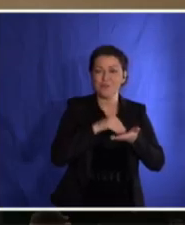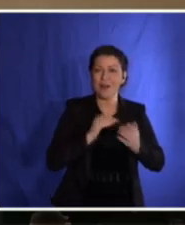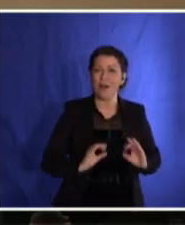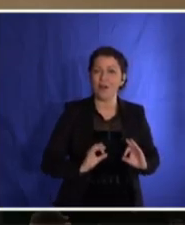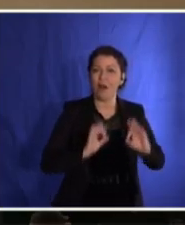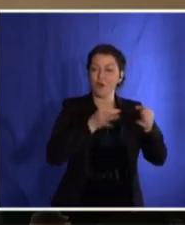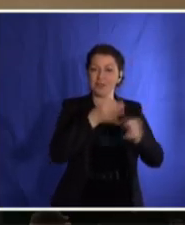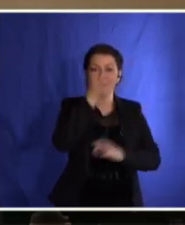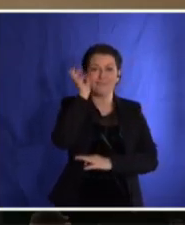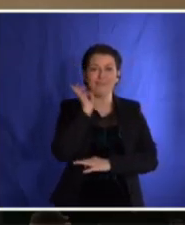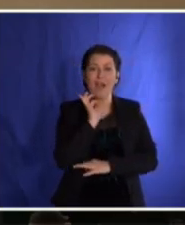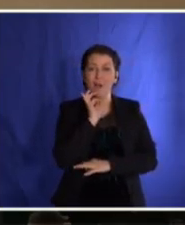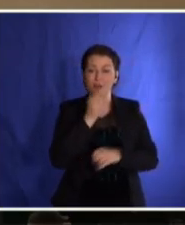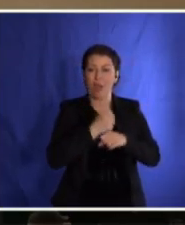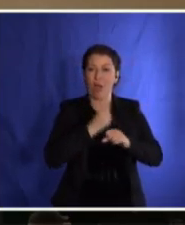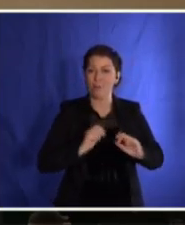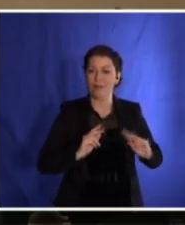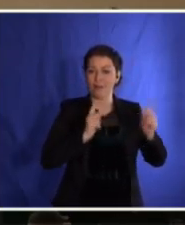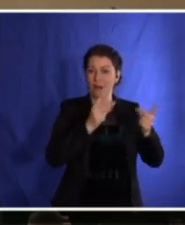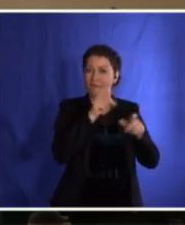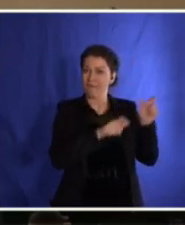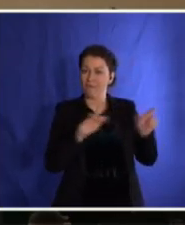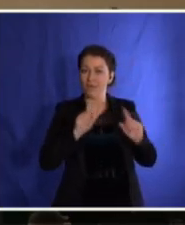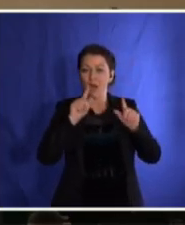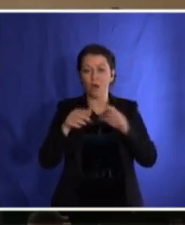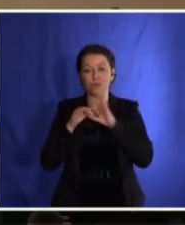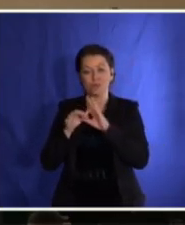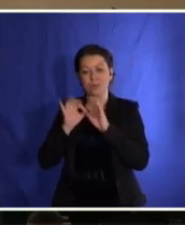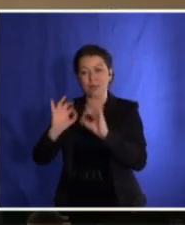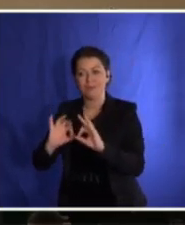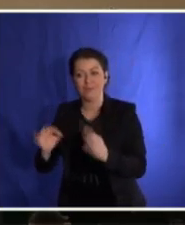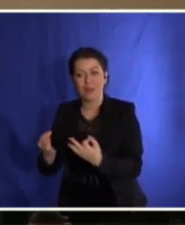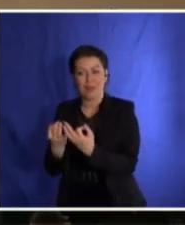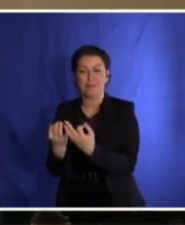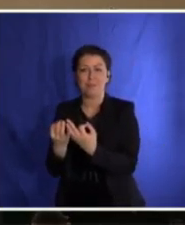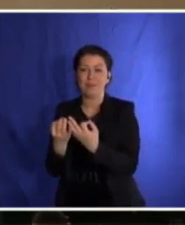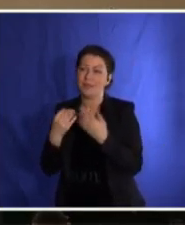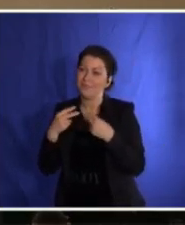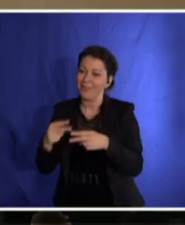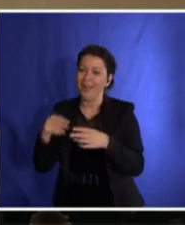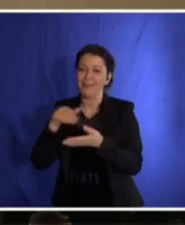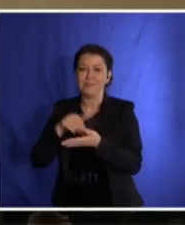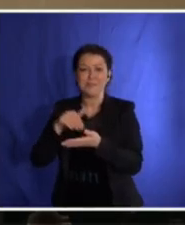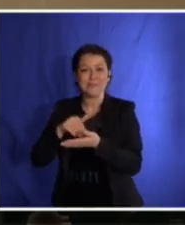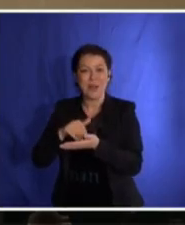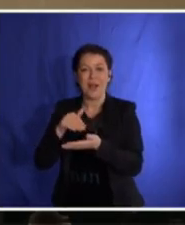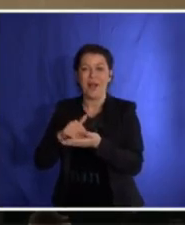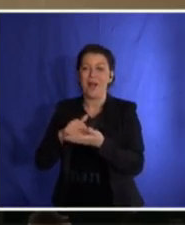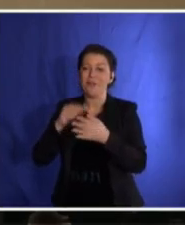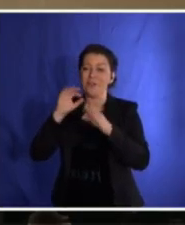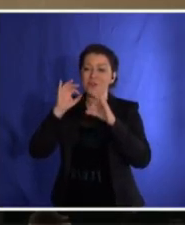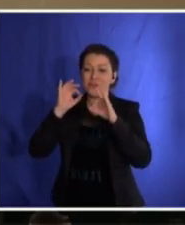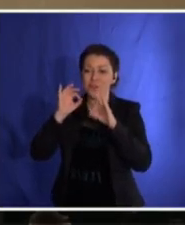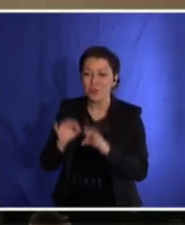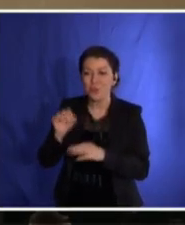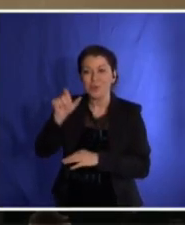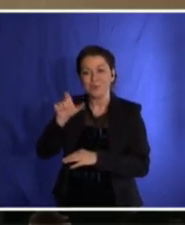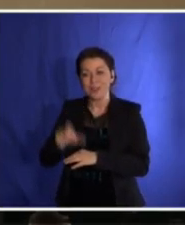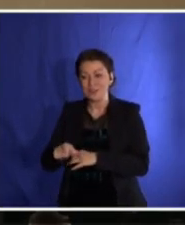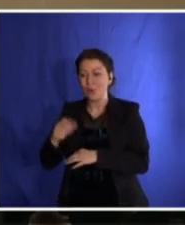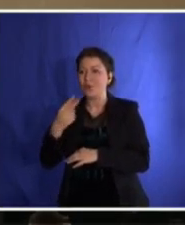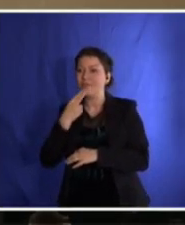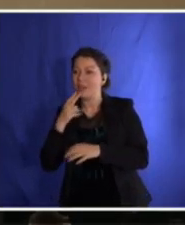qualifizierte weibliche Arbeitskräfte und wir brauchen in der Familie weiterhin sehr gute Drehscheiben,